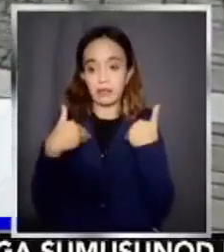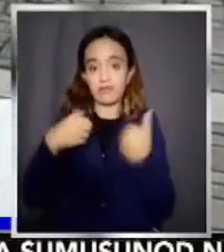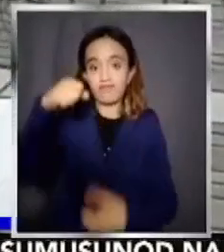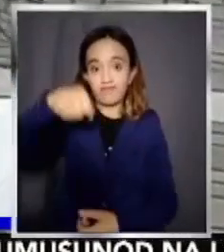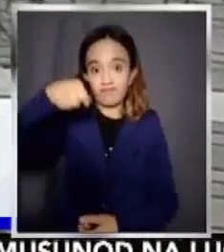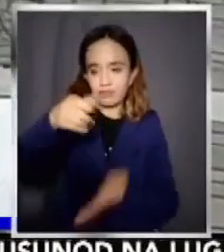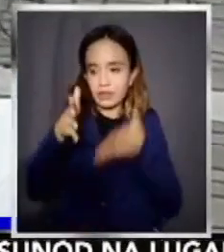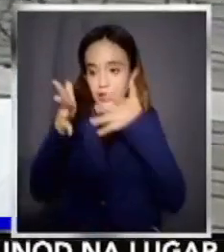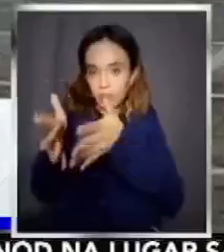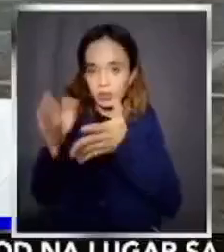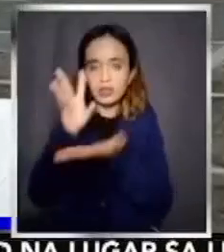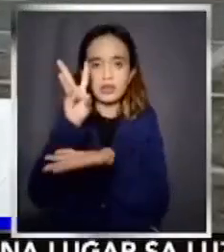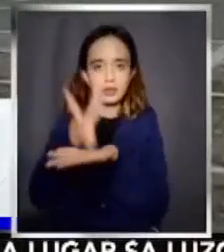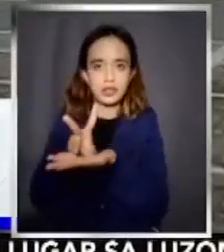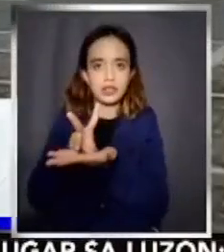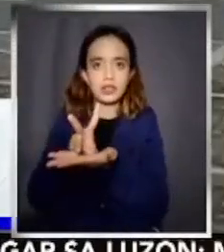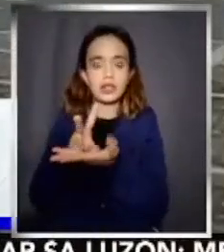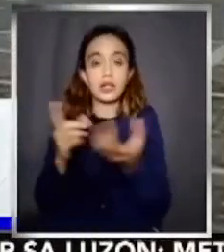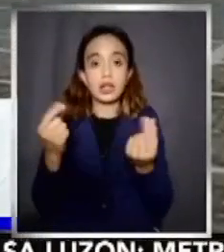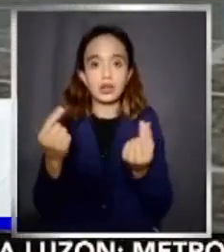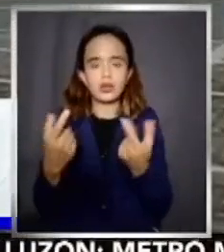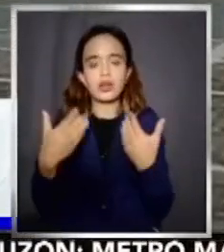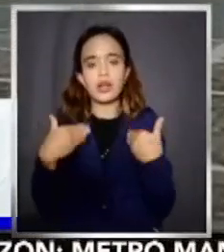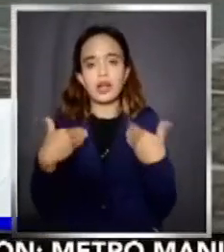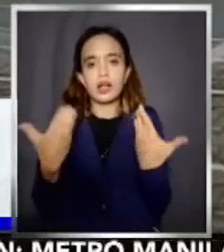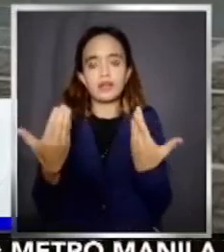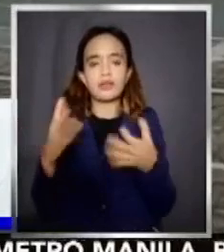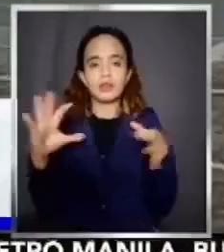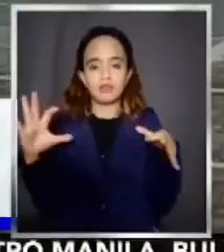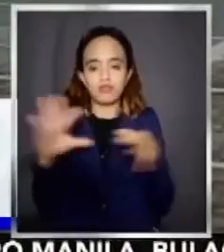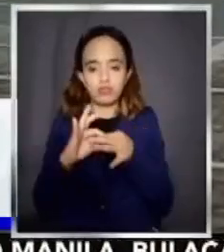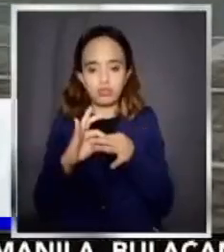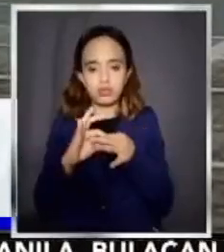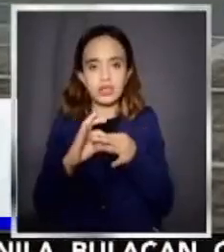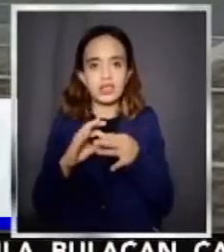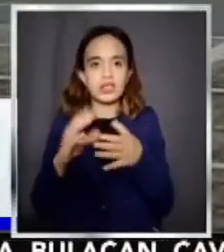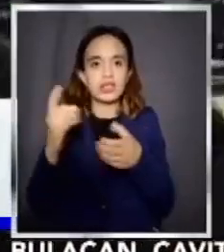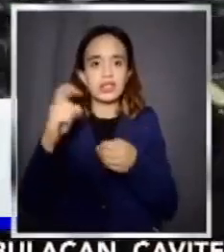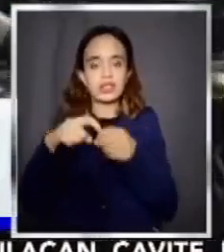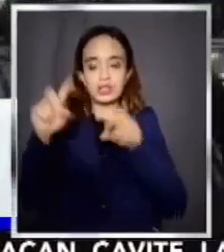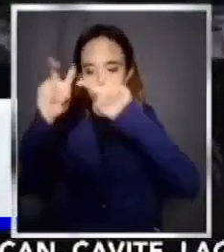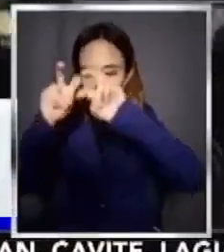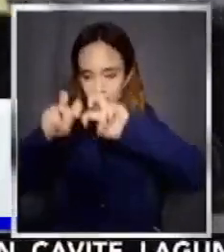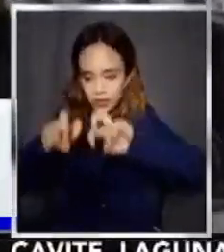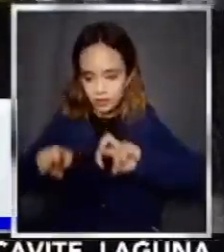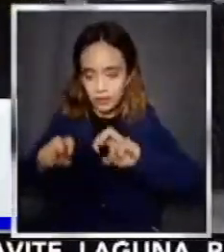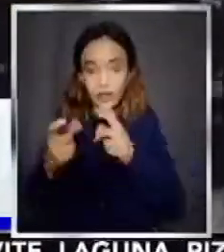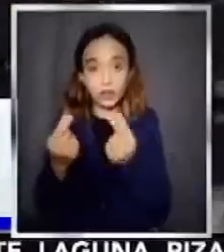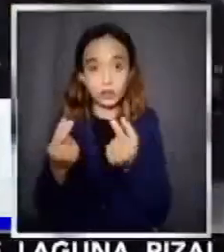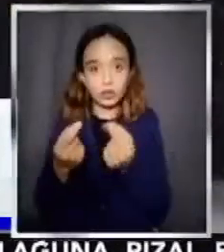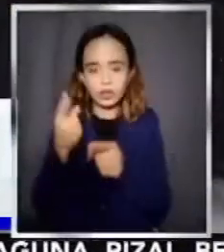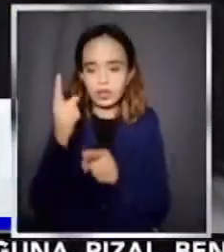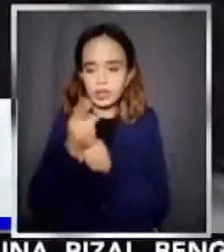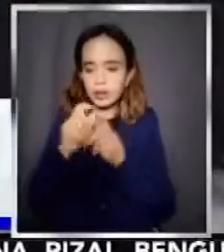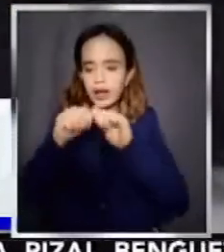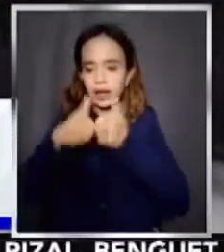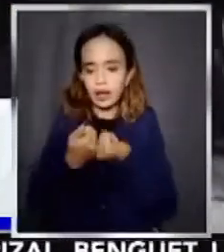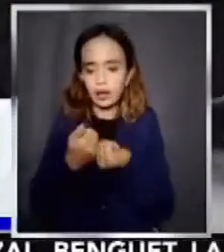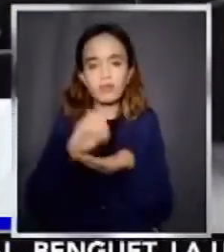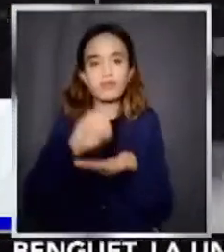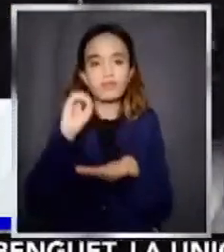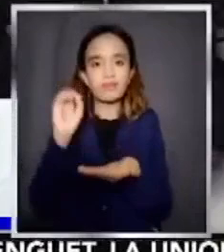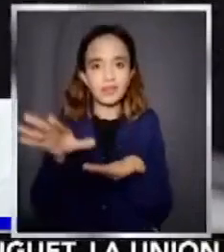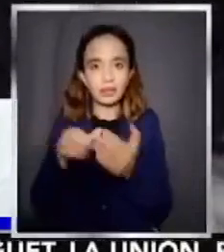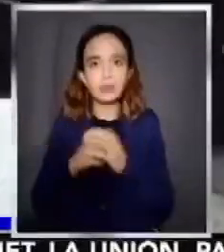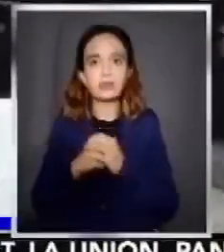Kinordona ng lugar hanggang sa dumating ang bomb squad na sumuri sa paper bag at nagsagawa ng tamang disposal nito. Pinaghahandaan din